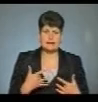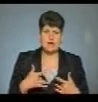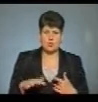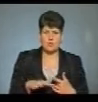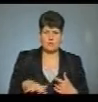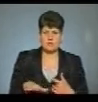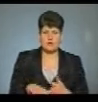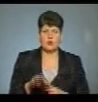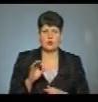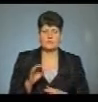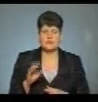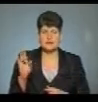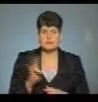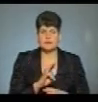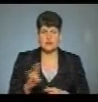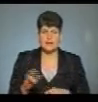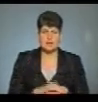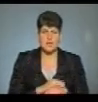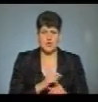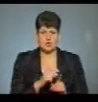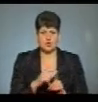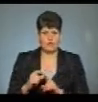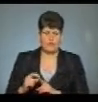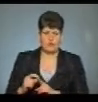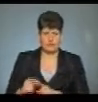Олег Сковерський благословив бійців.